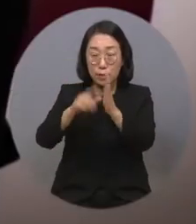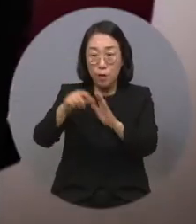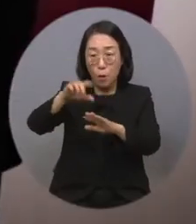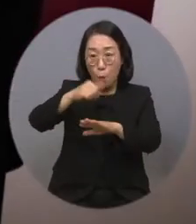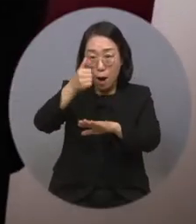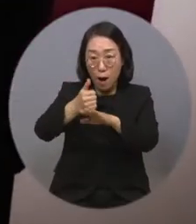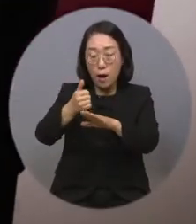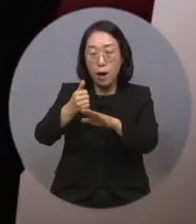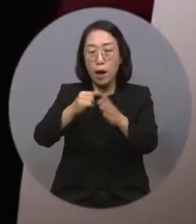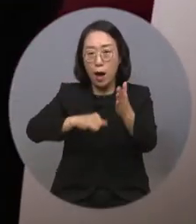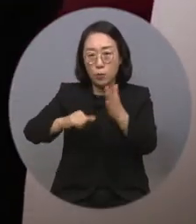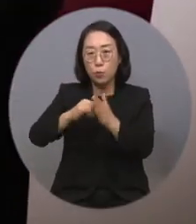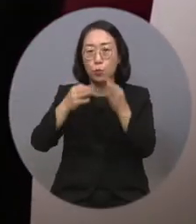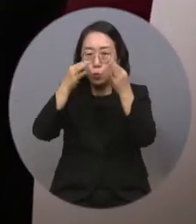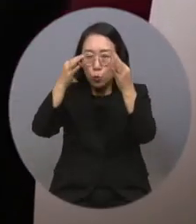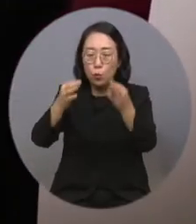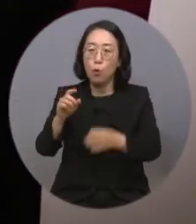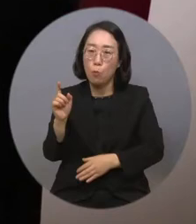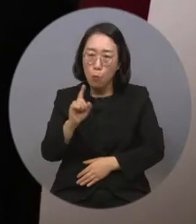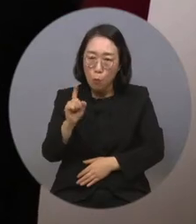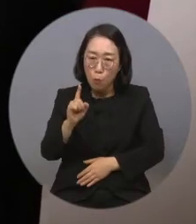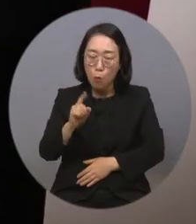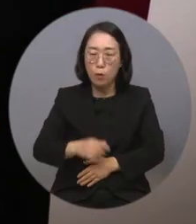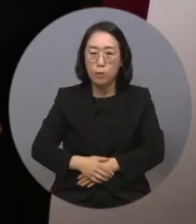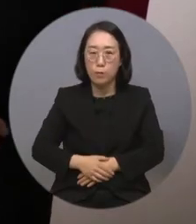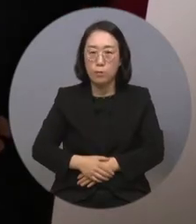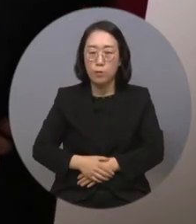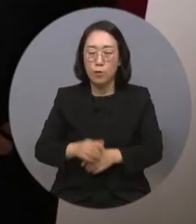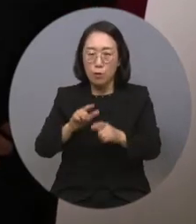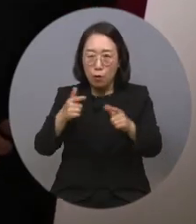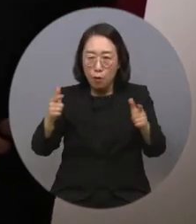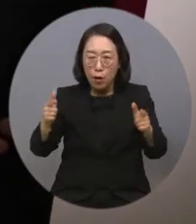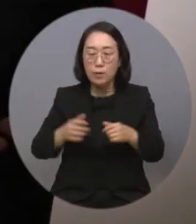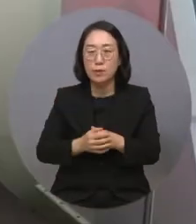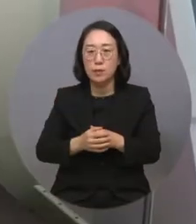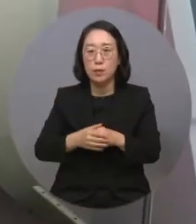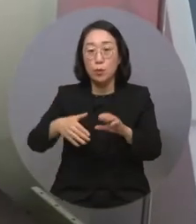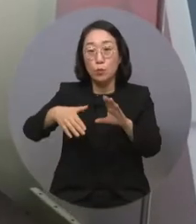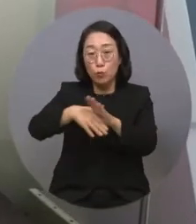노력을 보여주기 위해 고흥군 분청문화박물관과